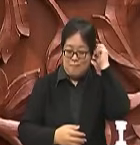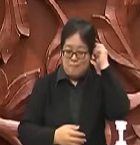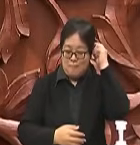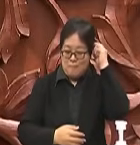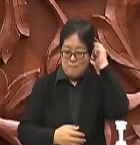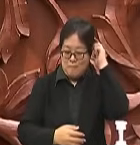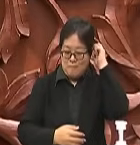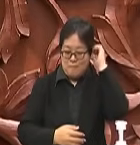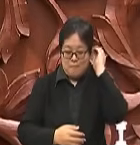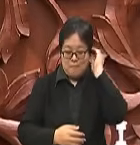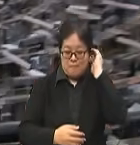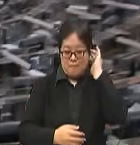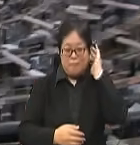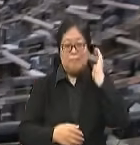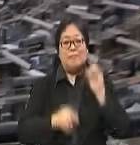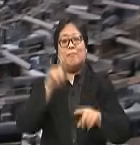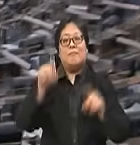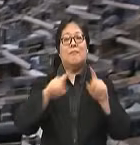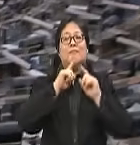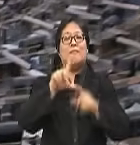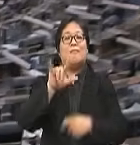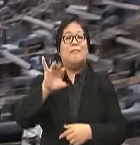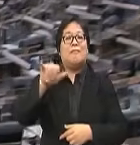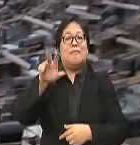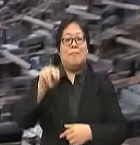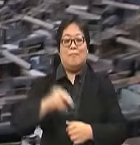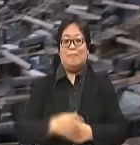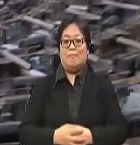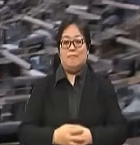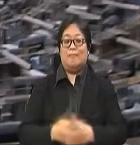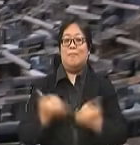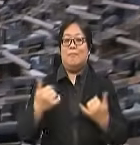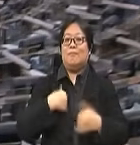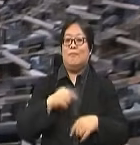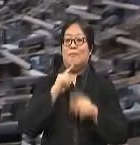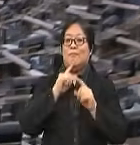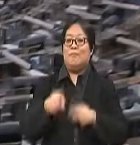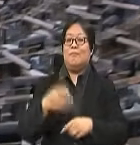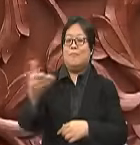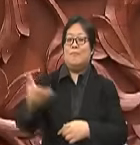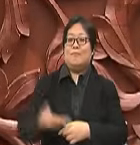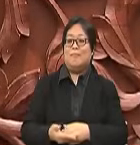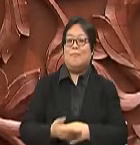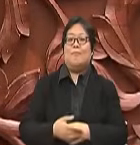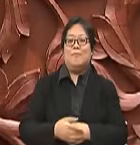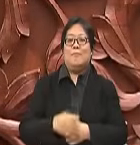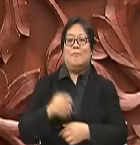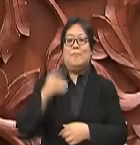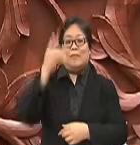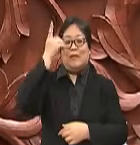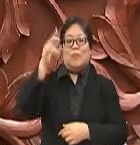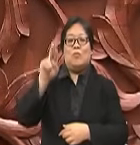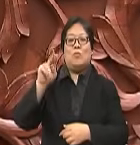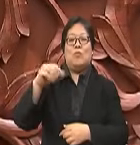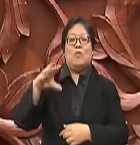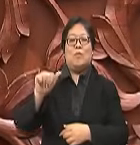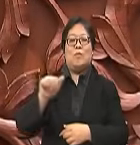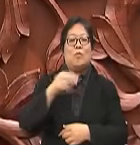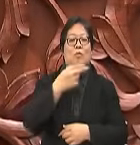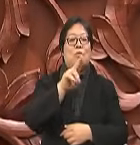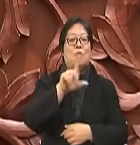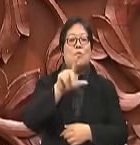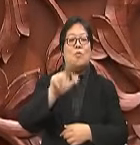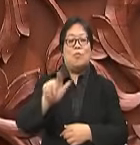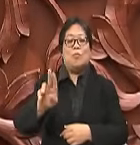pertanyaan-pertanyaan bagi jawab di sana sekarang saya jemput yang bernama Datuk Wilson unggahan act kumbong hulu